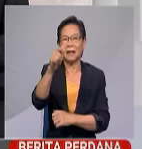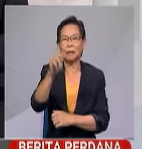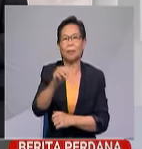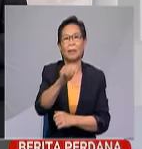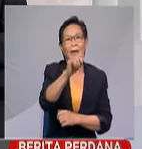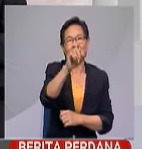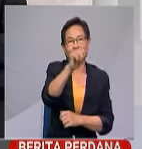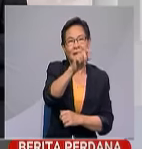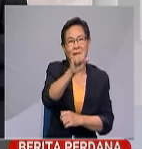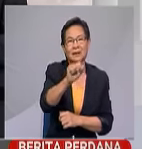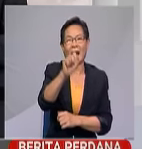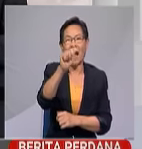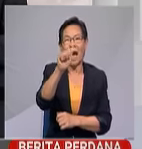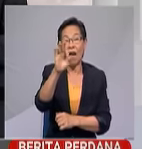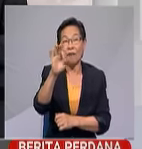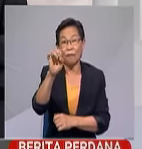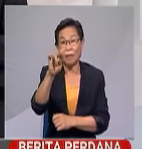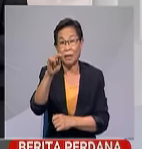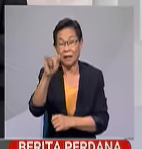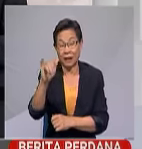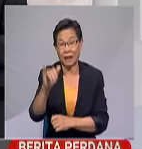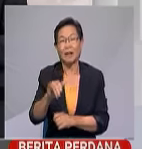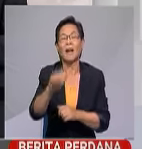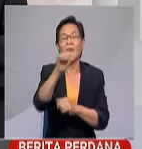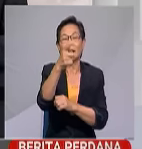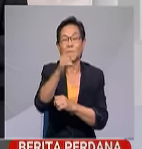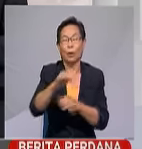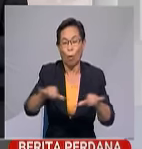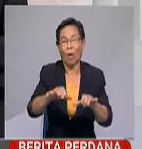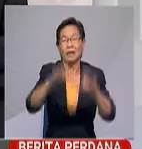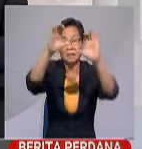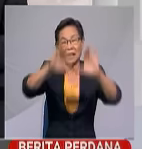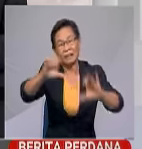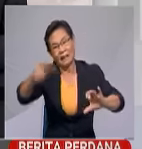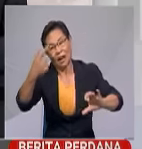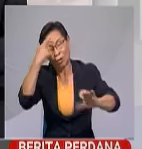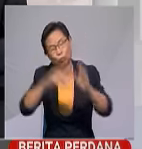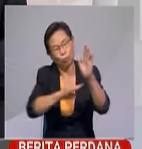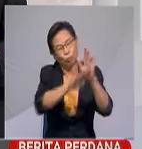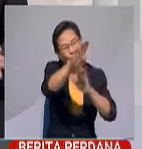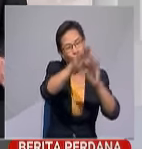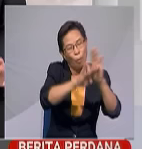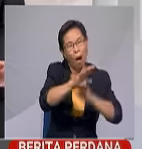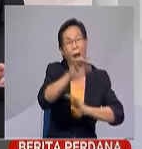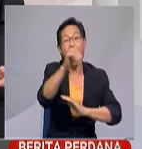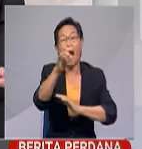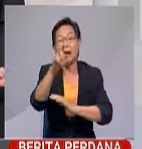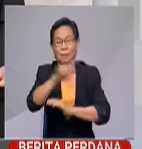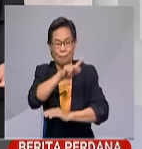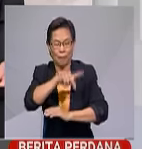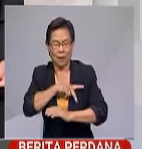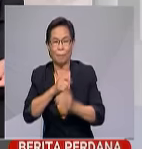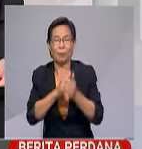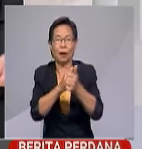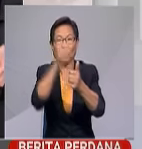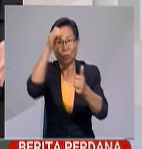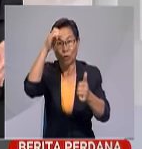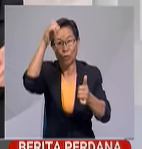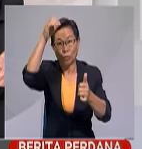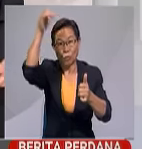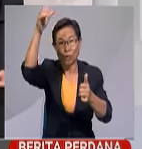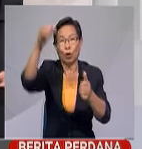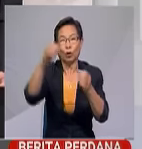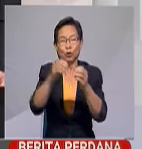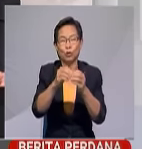Buang, ATM akan melaksana strategi alternatif untuk membangunkan kesemua aset miliknya berdasarkan konsep To Do More